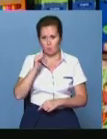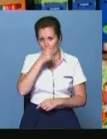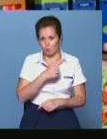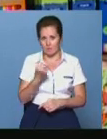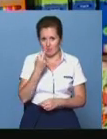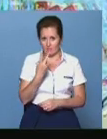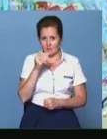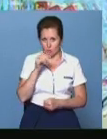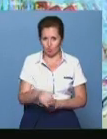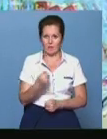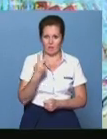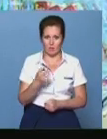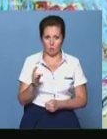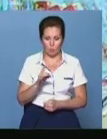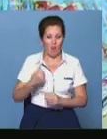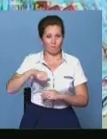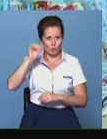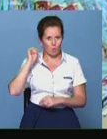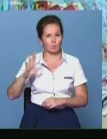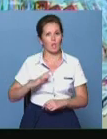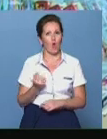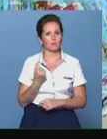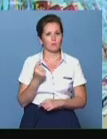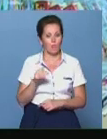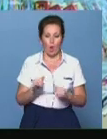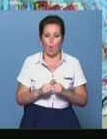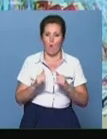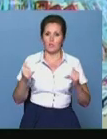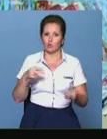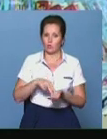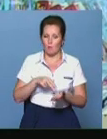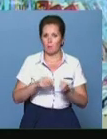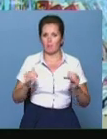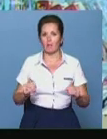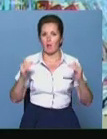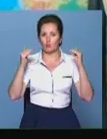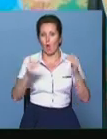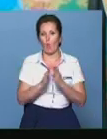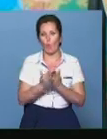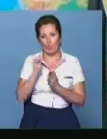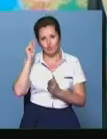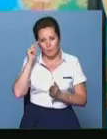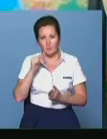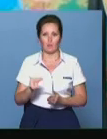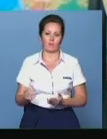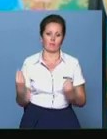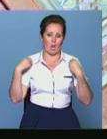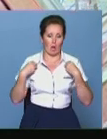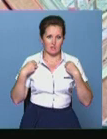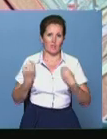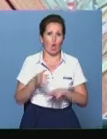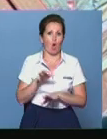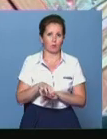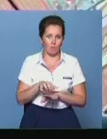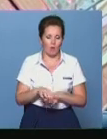12 200 рублей против 11 в прошлом. На увеличение стоимости набора повлияло подорожание учебников, ранцев, одежды и обуви. Впрочем, выход